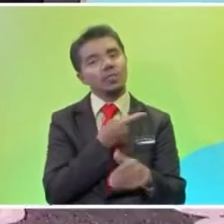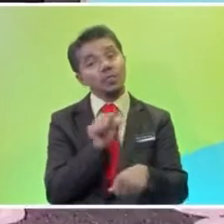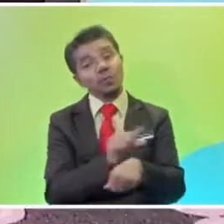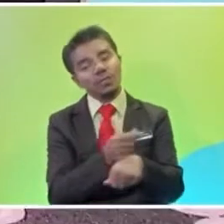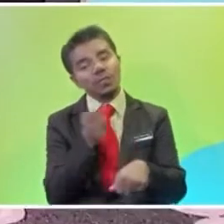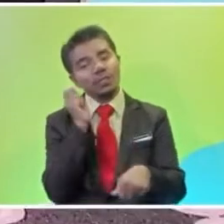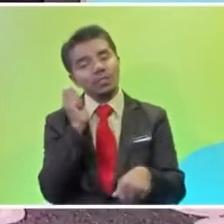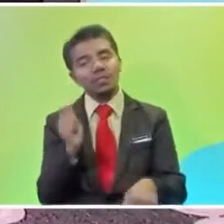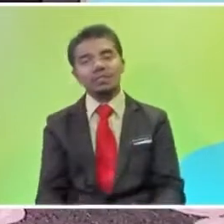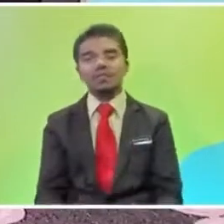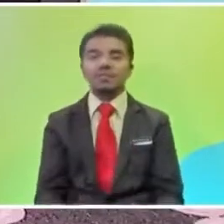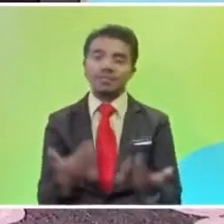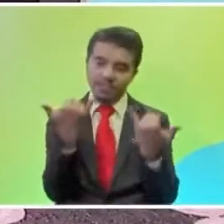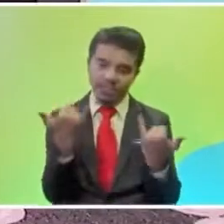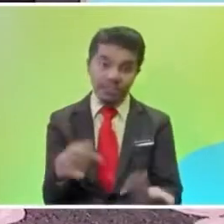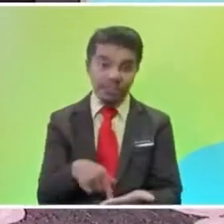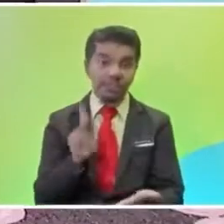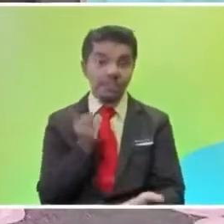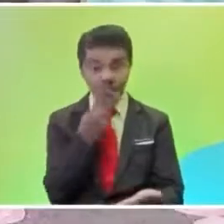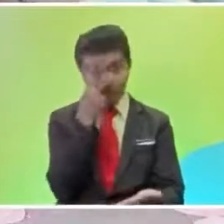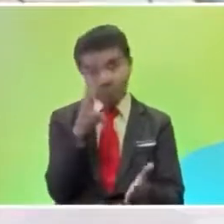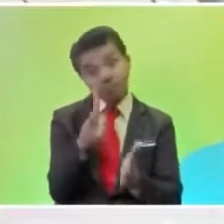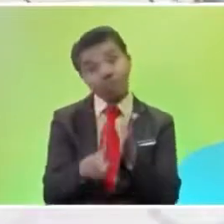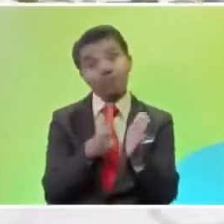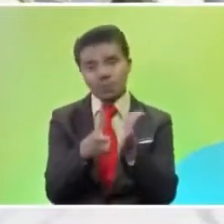video yang telah disediakan Mari kita